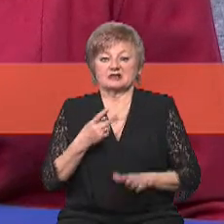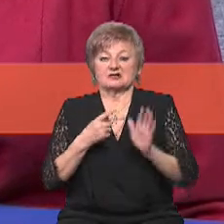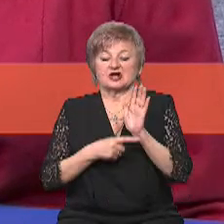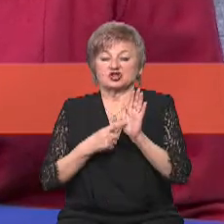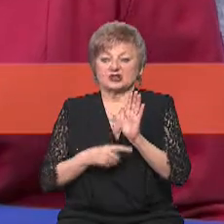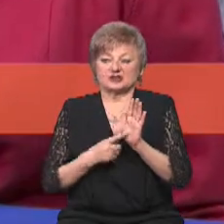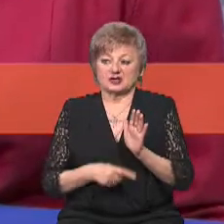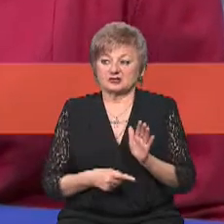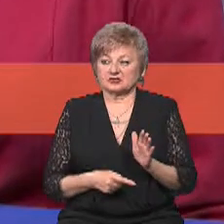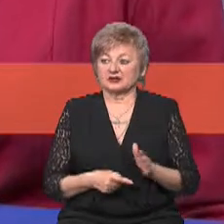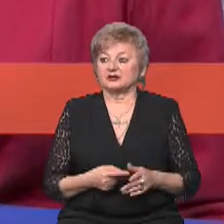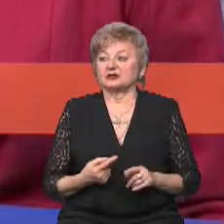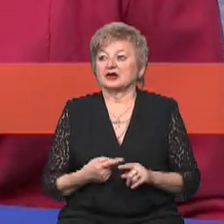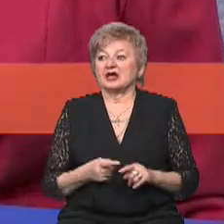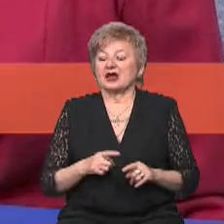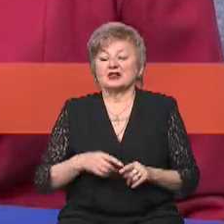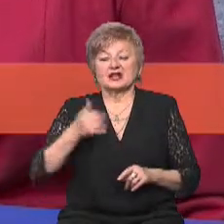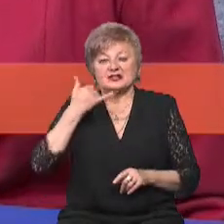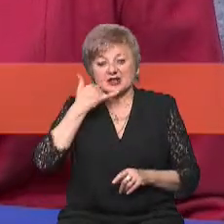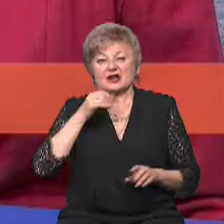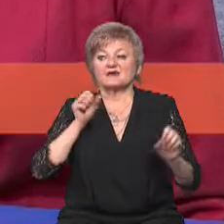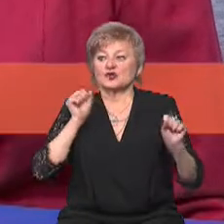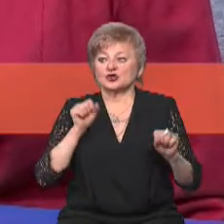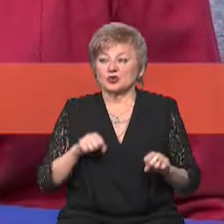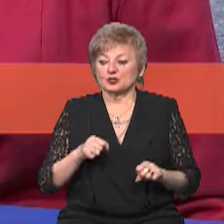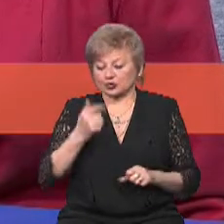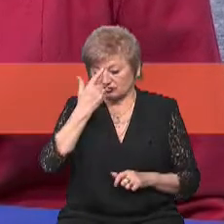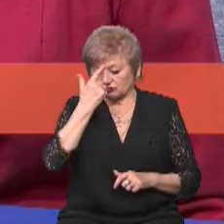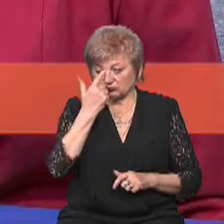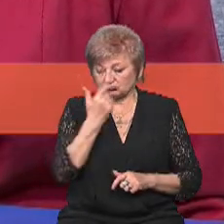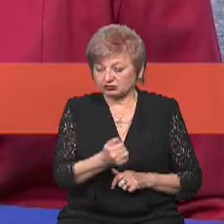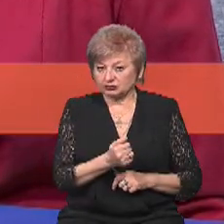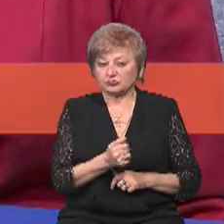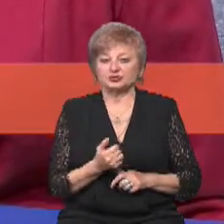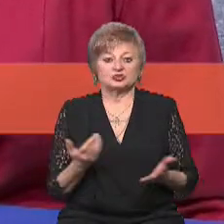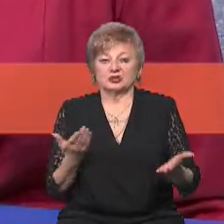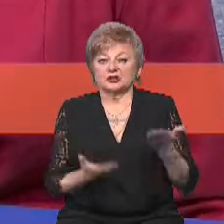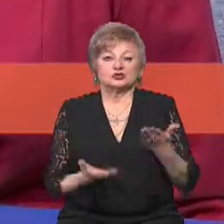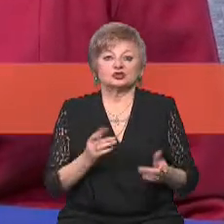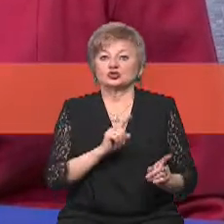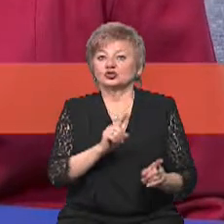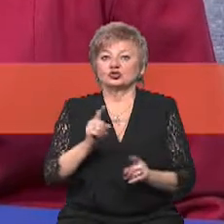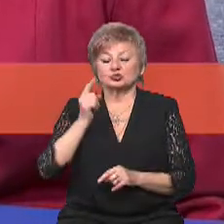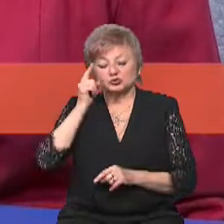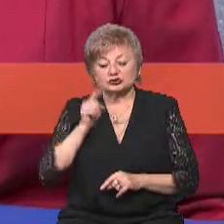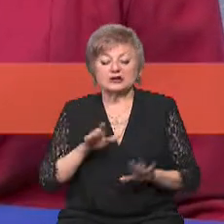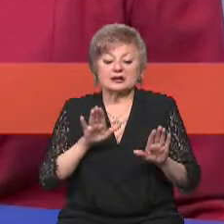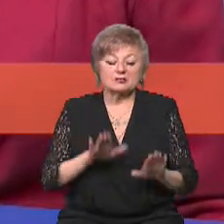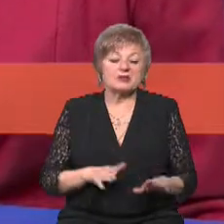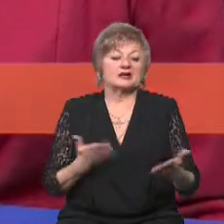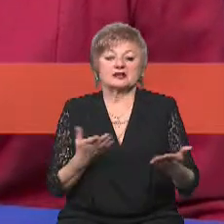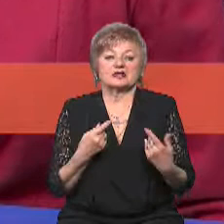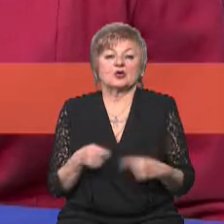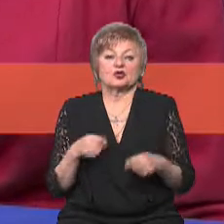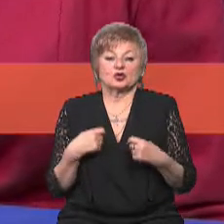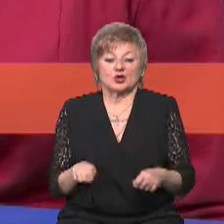050-577-32-60. Тобто на ці телефони можна повідомляти інформацію, якщо знають, де безпосередньо